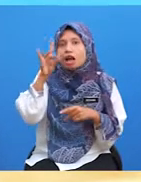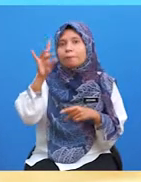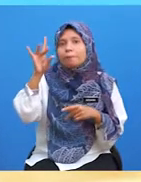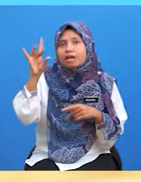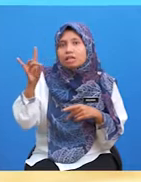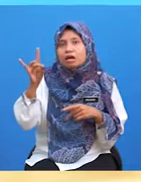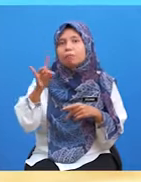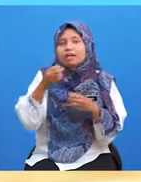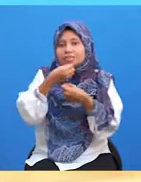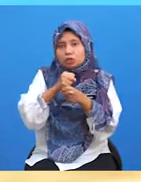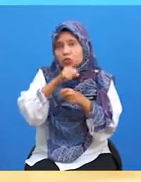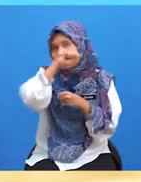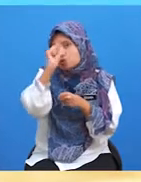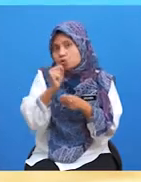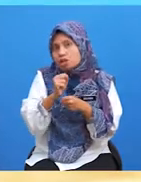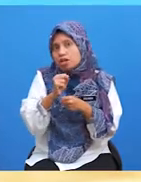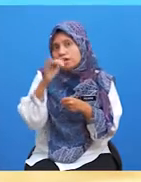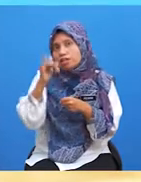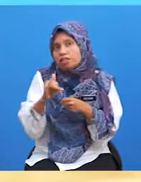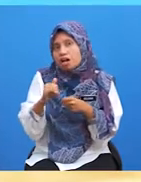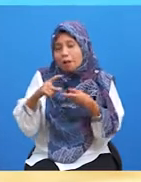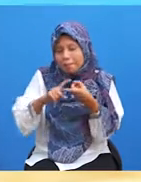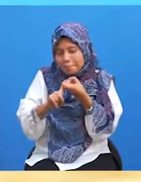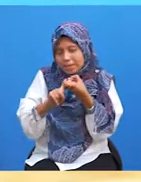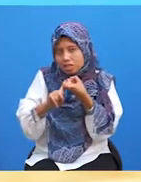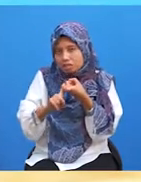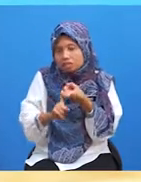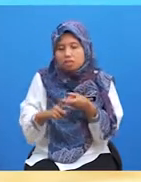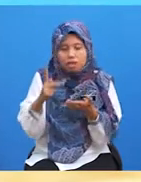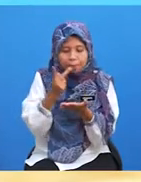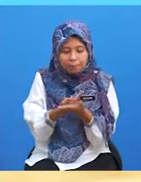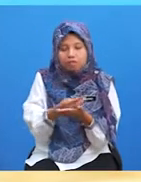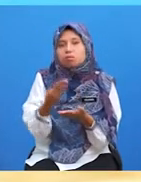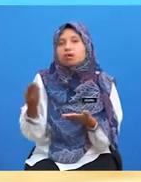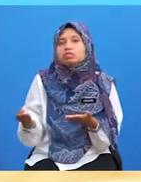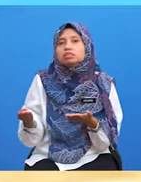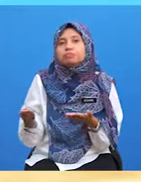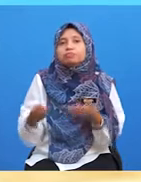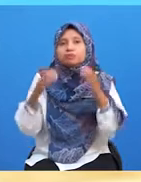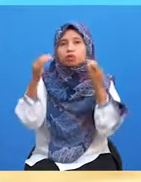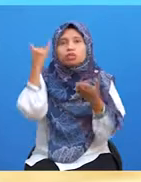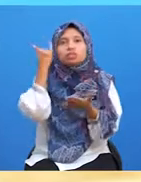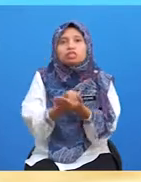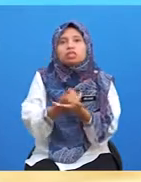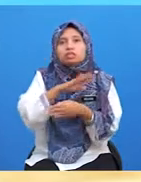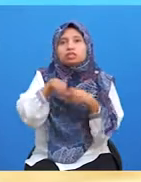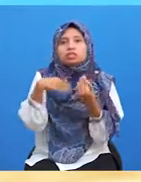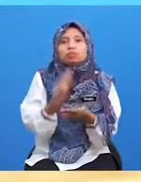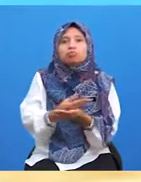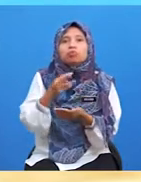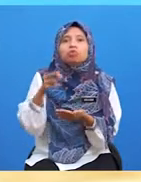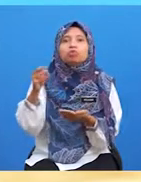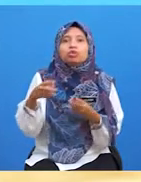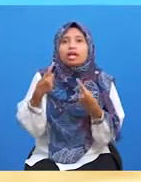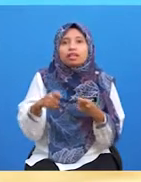ke-8 bentuk soalan yang berkaitan peribahasa. Cikgu yakin semua murid